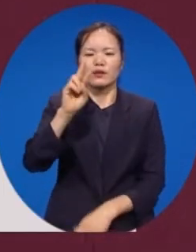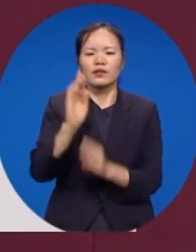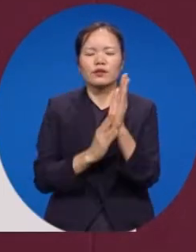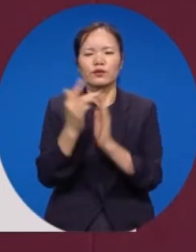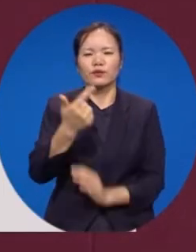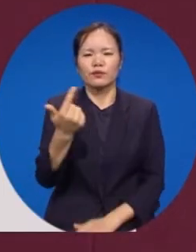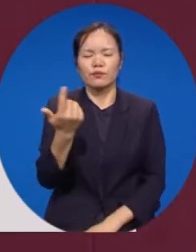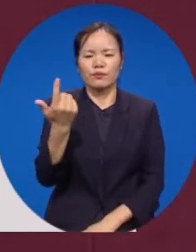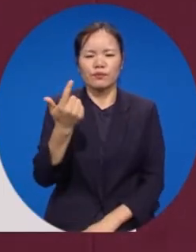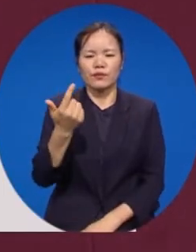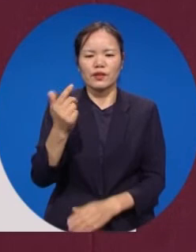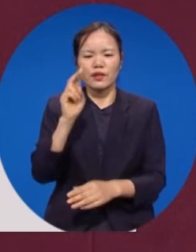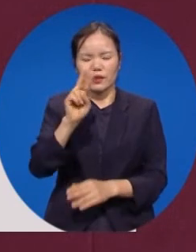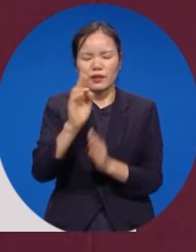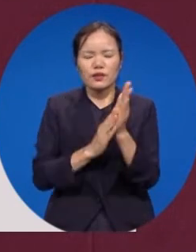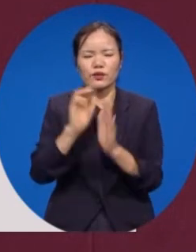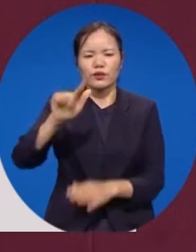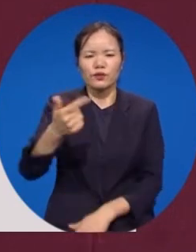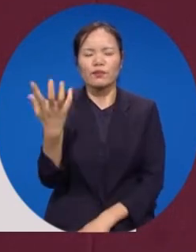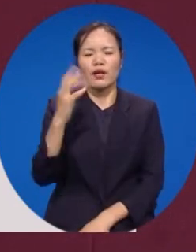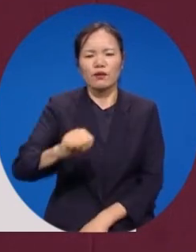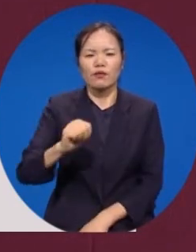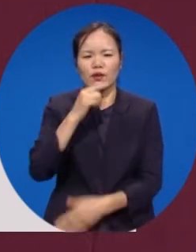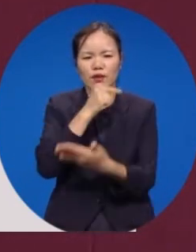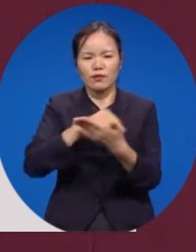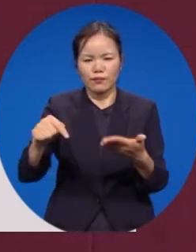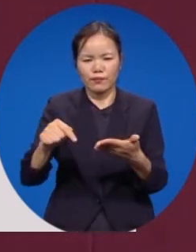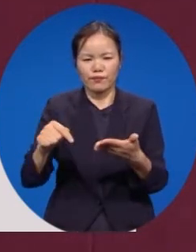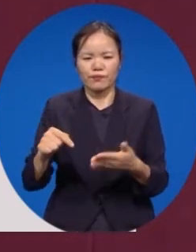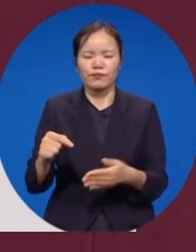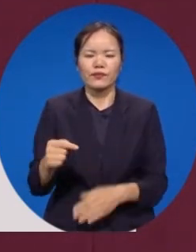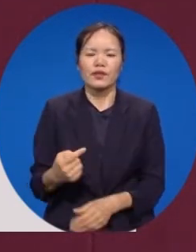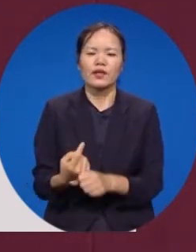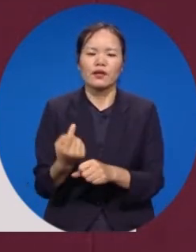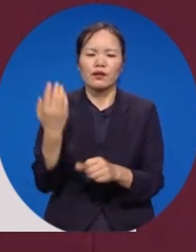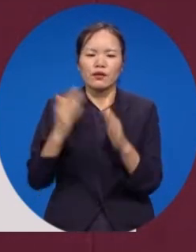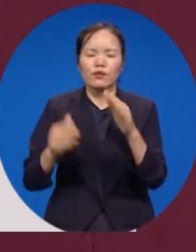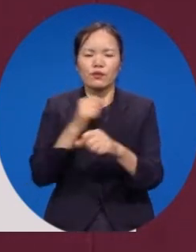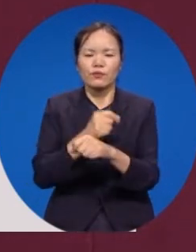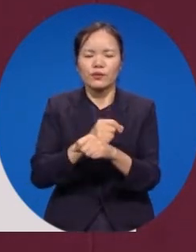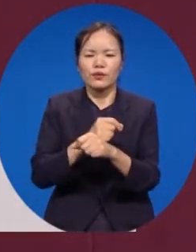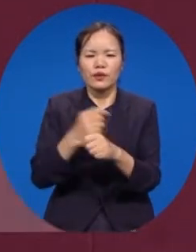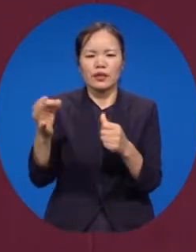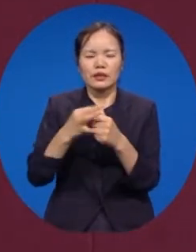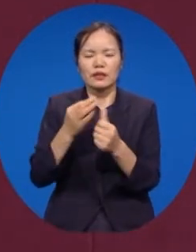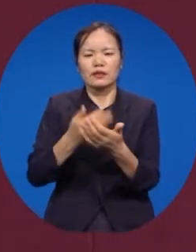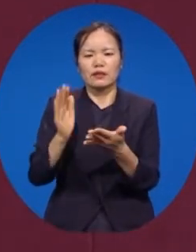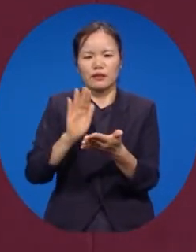기록했습니다. 지난 정권의 공무원 연금 개혁은 수포가 되어버렸습니다.